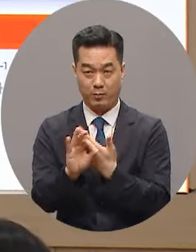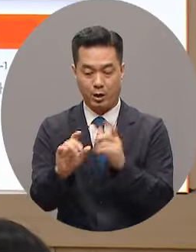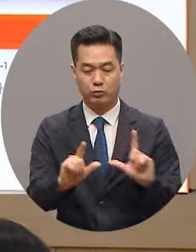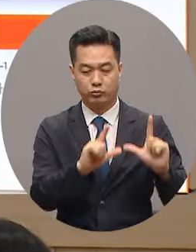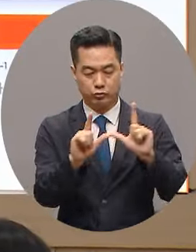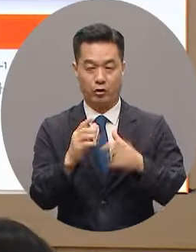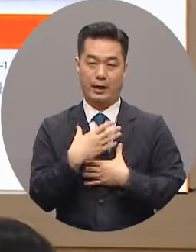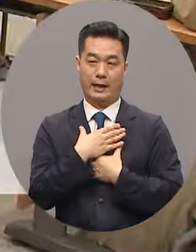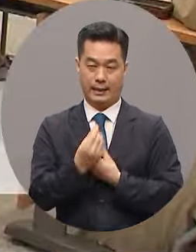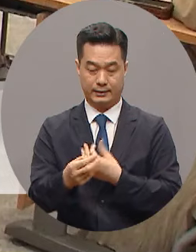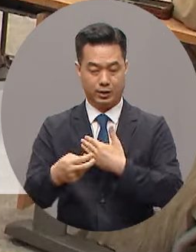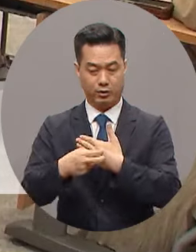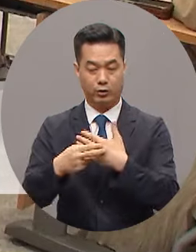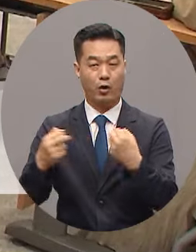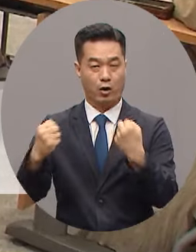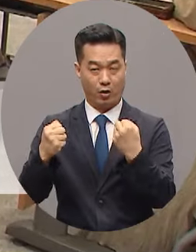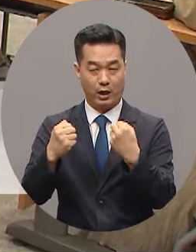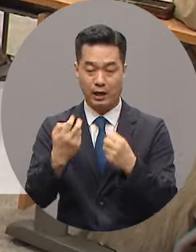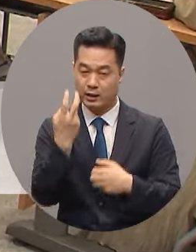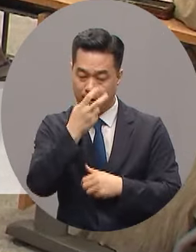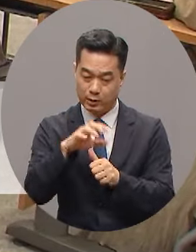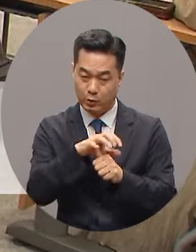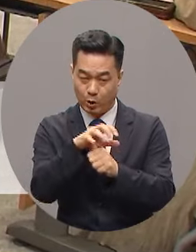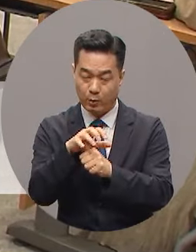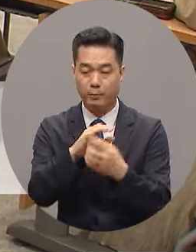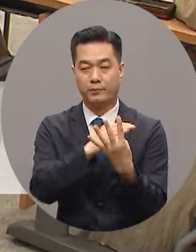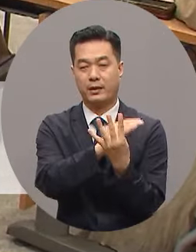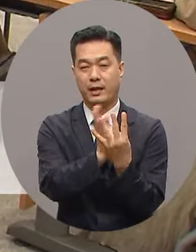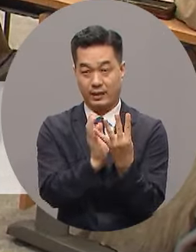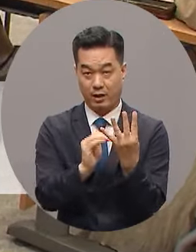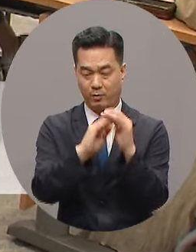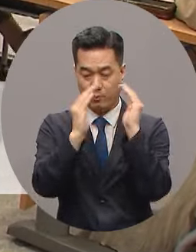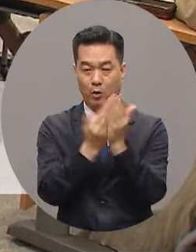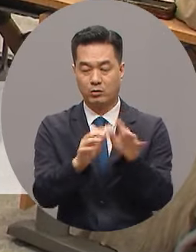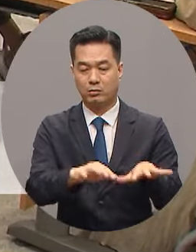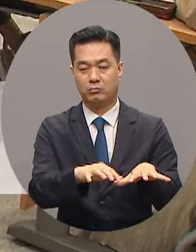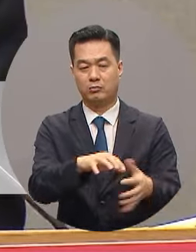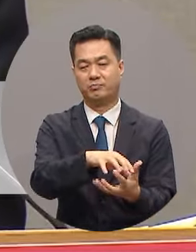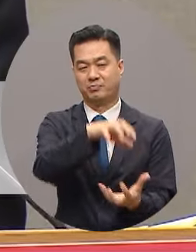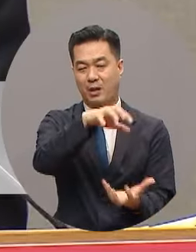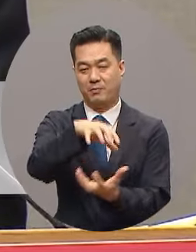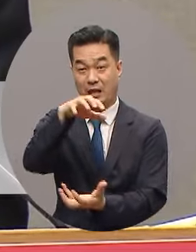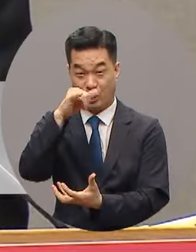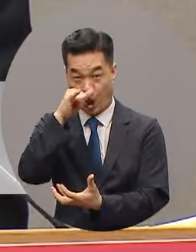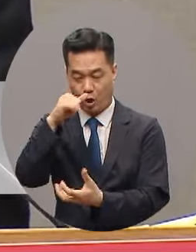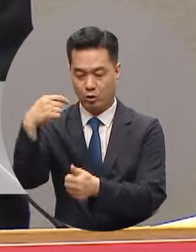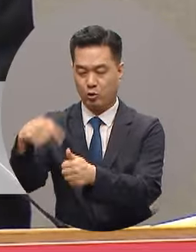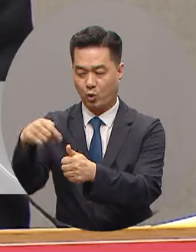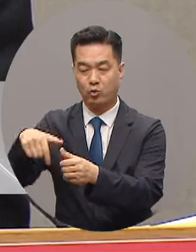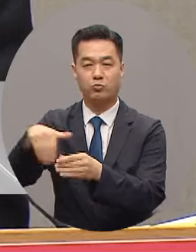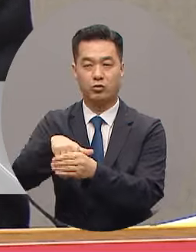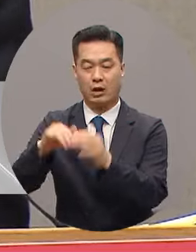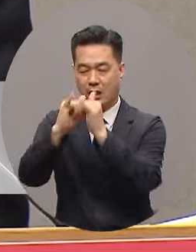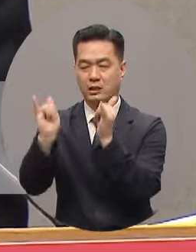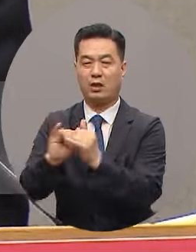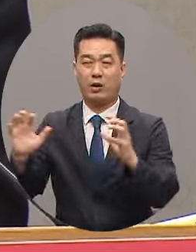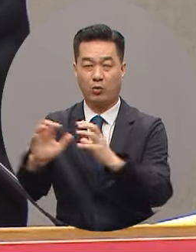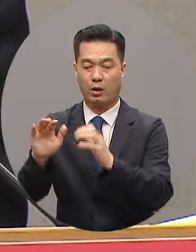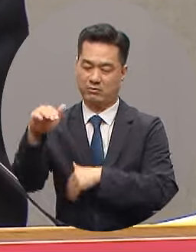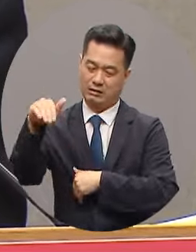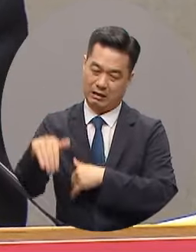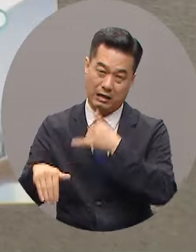안전 의료 건강 생계 돌봄 등네 개 영역은 모두 상승했지만 교육 문화와 사회통합 영역은